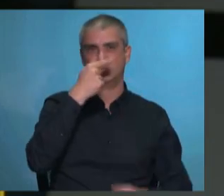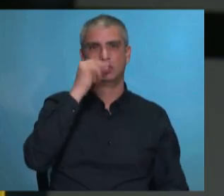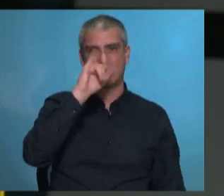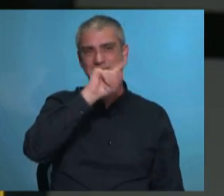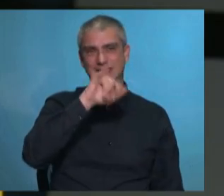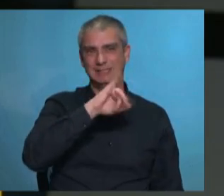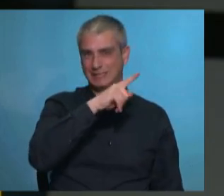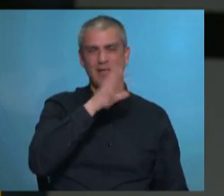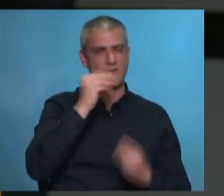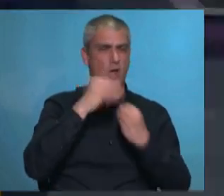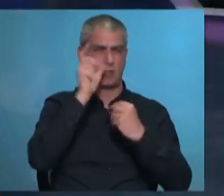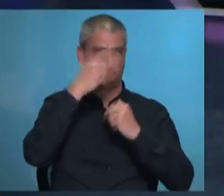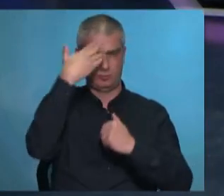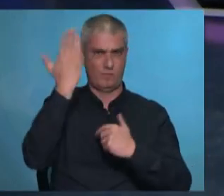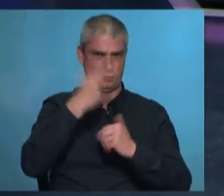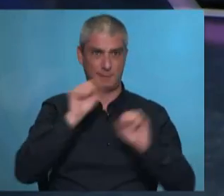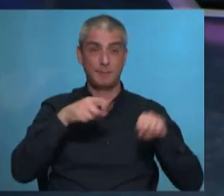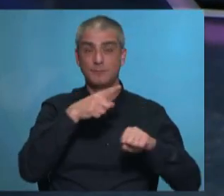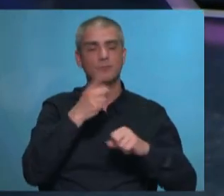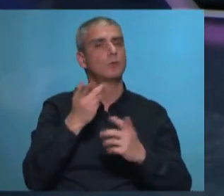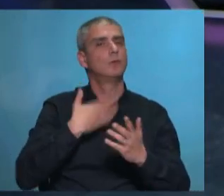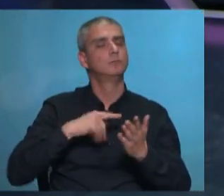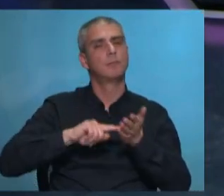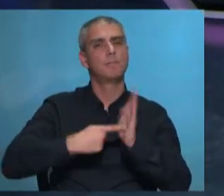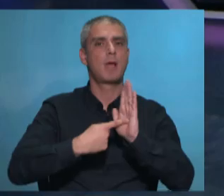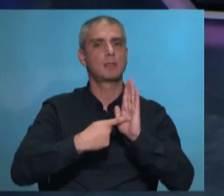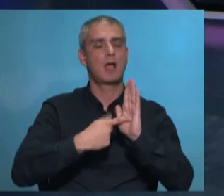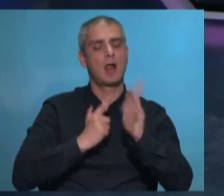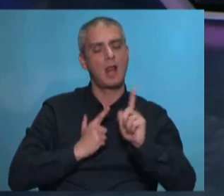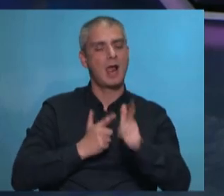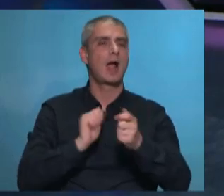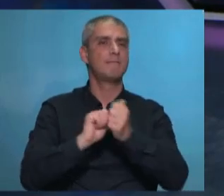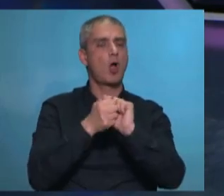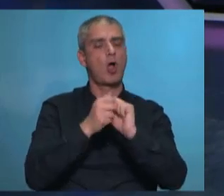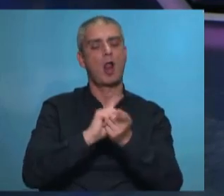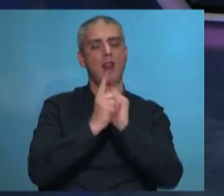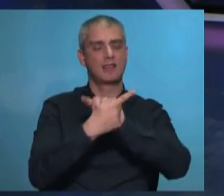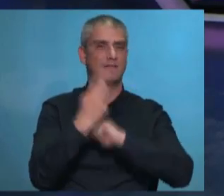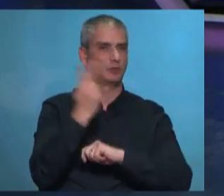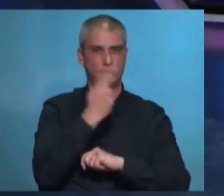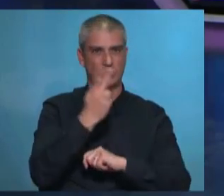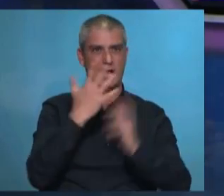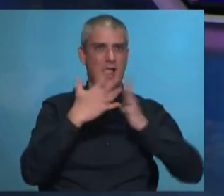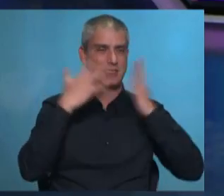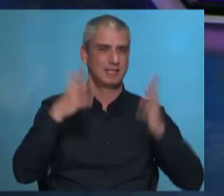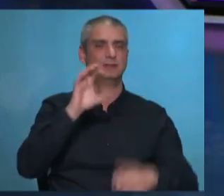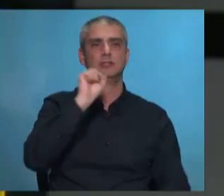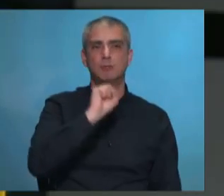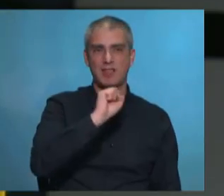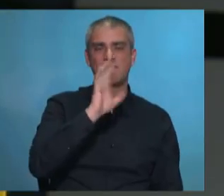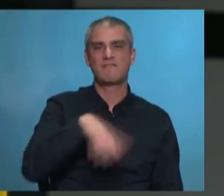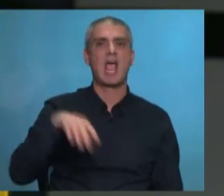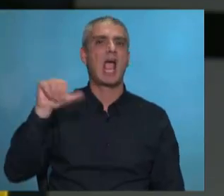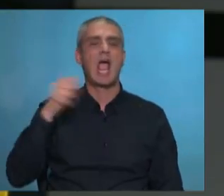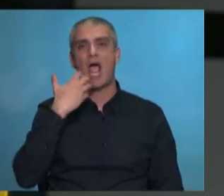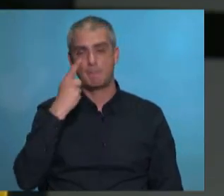שותפים מפורסמים, ששם לעצמו למטרה להילחם או להיות אלטרנטיבה לשני הענקים, ספוטיפיי ואפל מיוזיק.